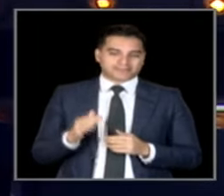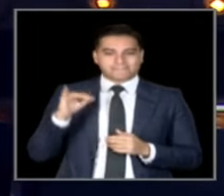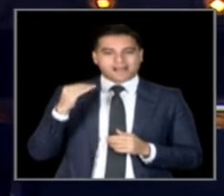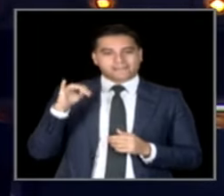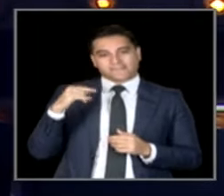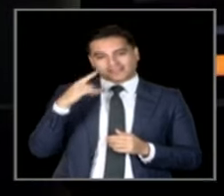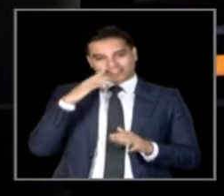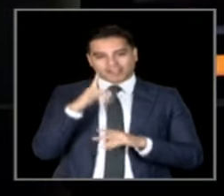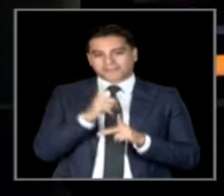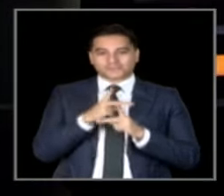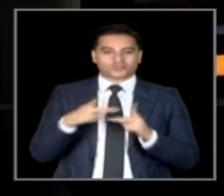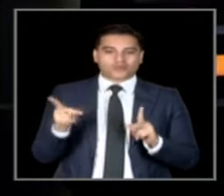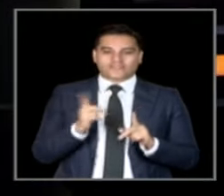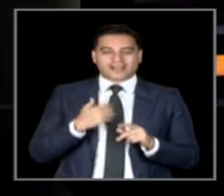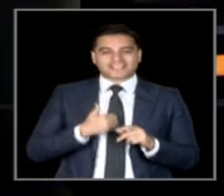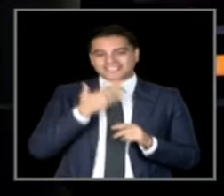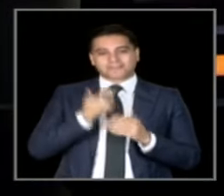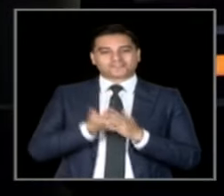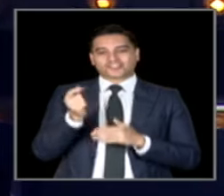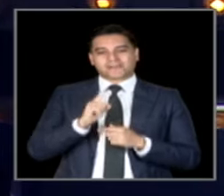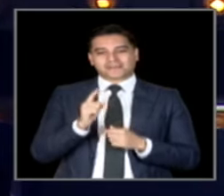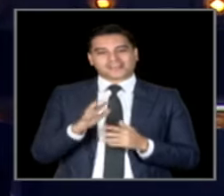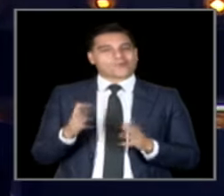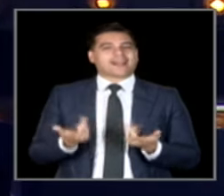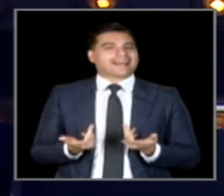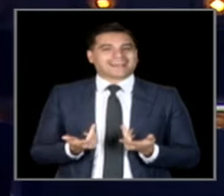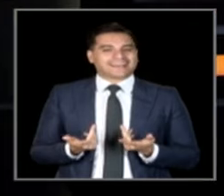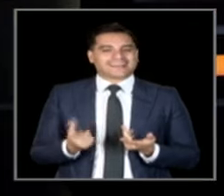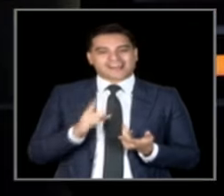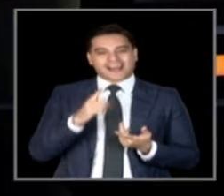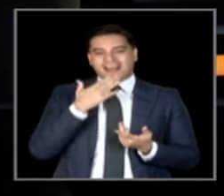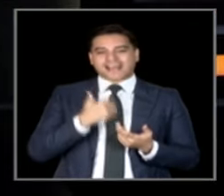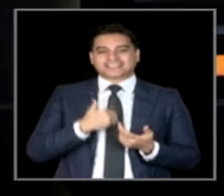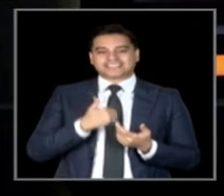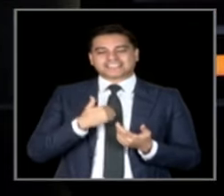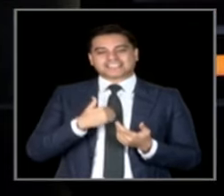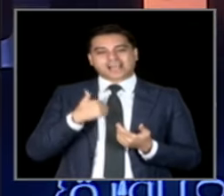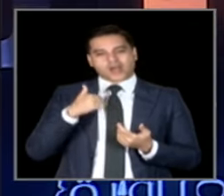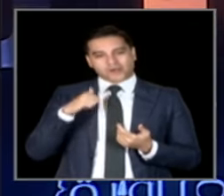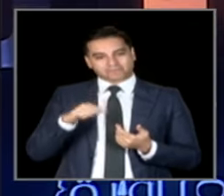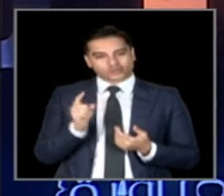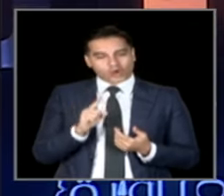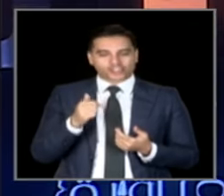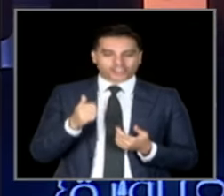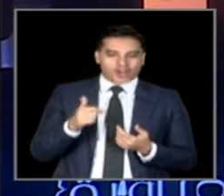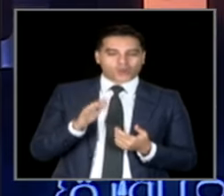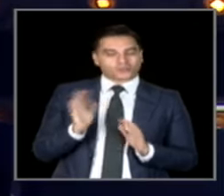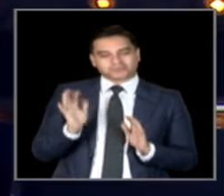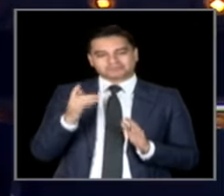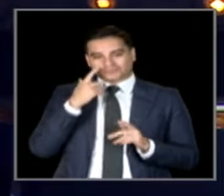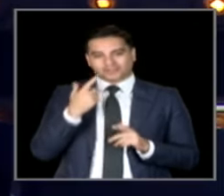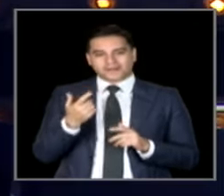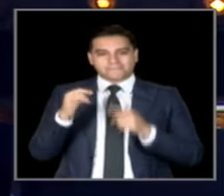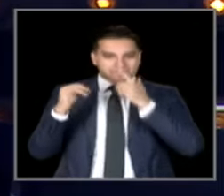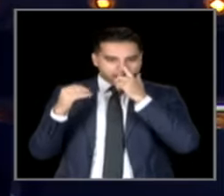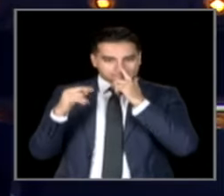محمود مش موافق. الاحساس مش جميل يا محمد ولا ايه؟ احساس وحش بس حلو، المنافسه حلوه. موافق.